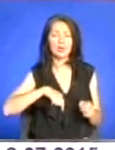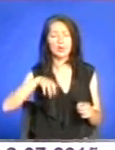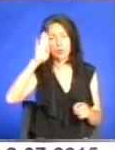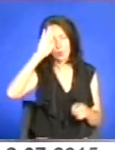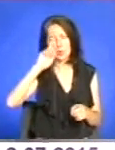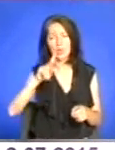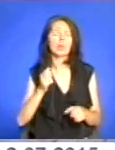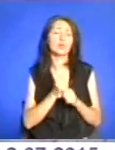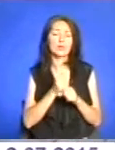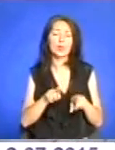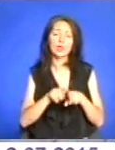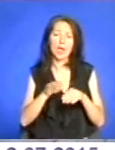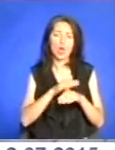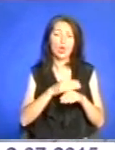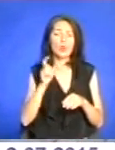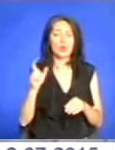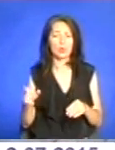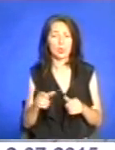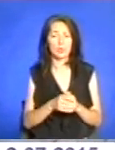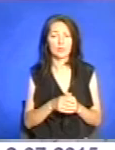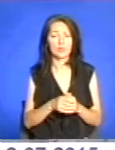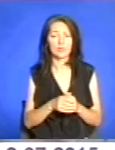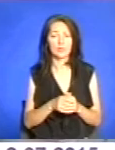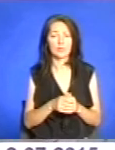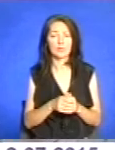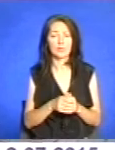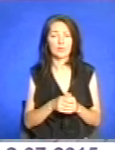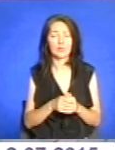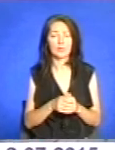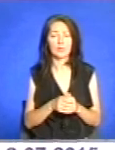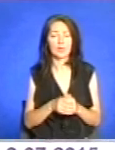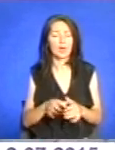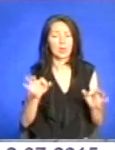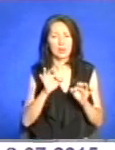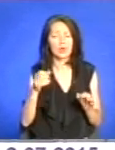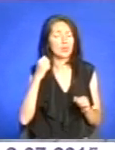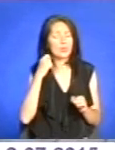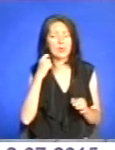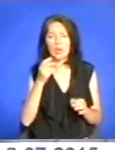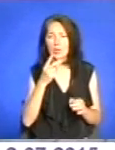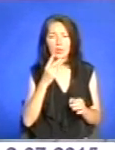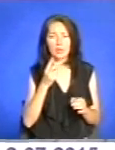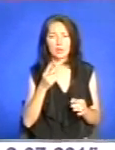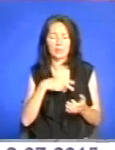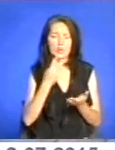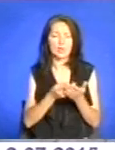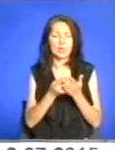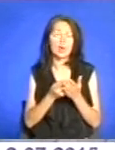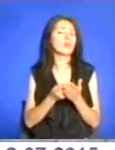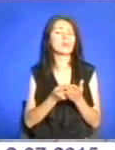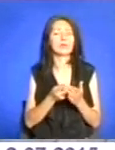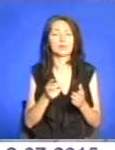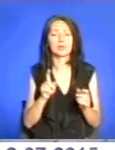працьовиту та добру людину. День народження, ну так же він десь то був от, п'яний, падав, там, лежав, чи когось убили, чи з кимось там,